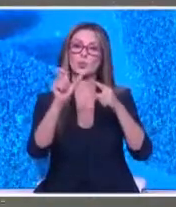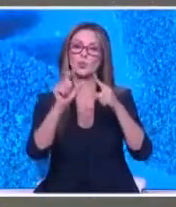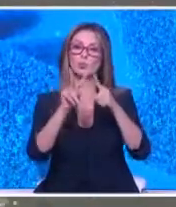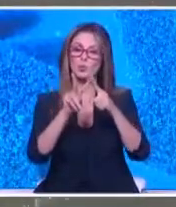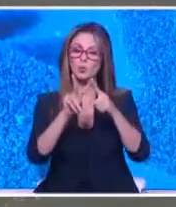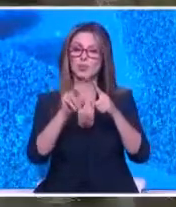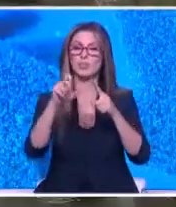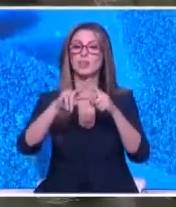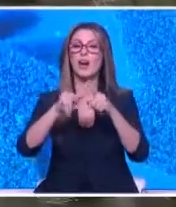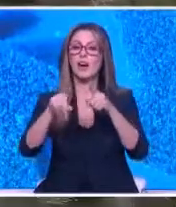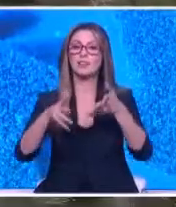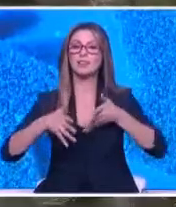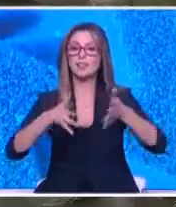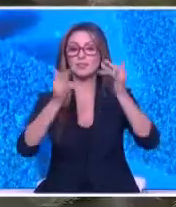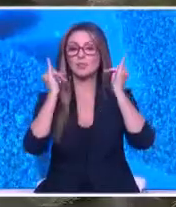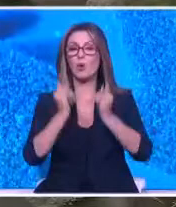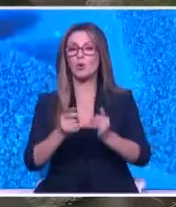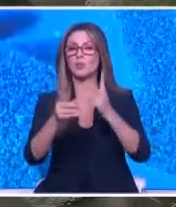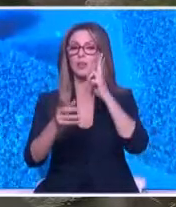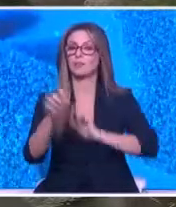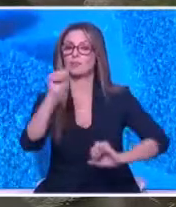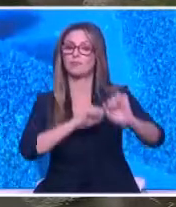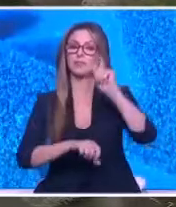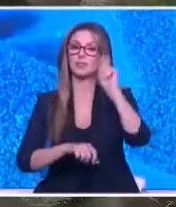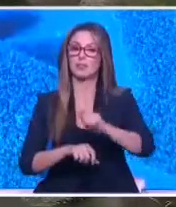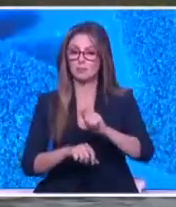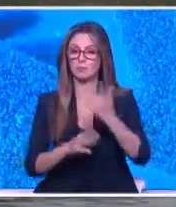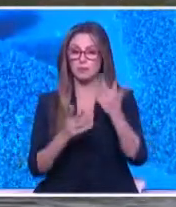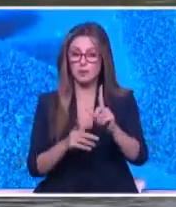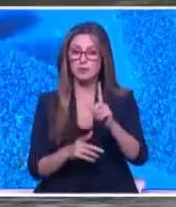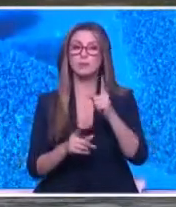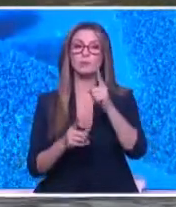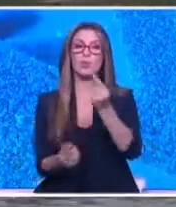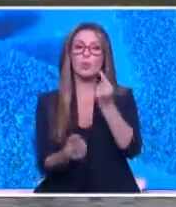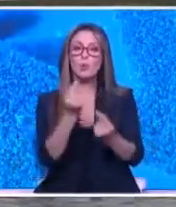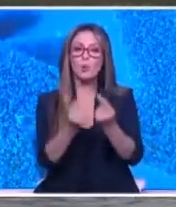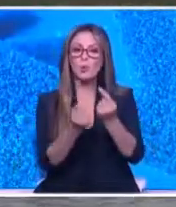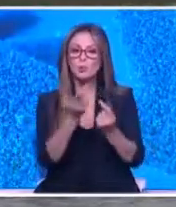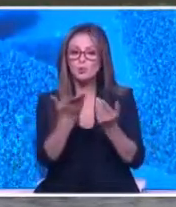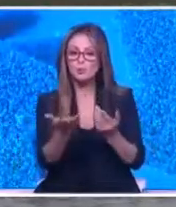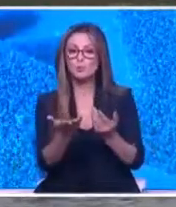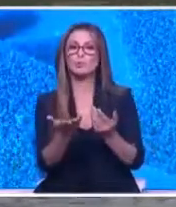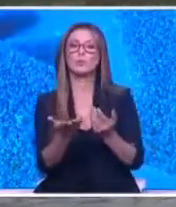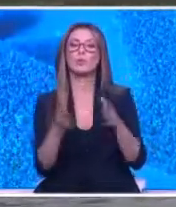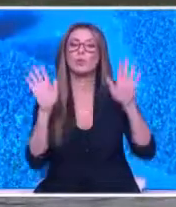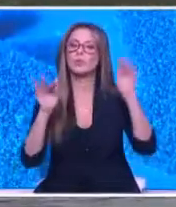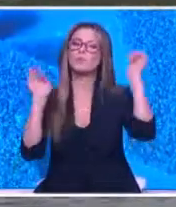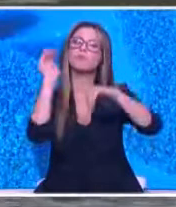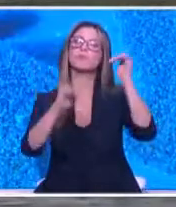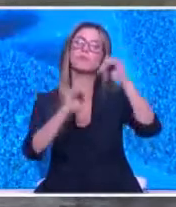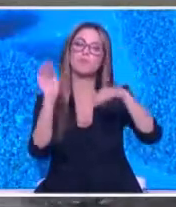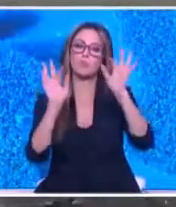bir görüntü çıkmış ortaya. Suyun azalmasıyla nehrin yüzeyini otlar kapladı. Oluşan kum adacıkları ise göçmen kuşların mekanı